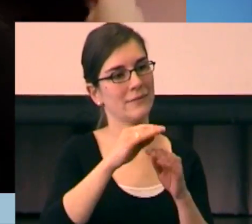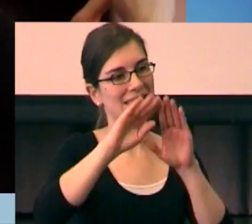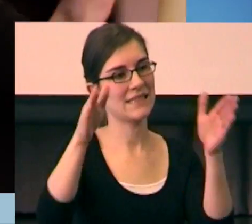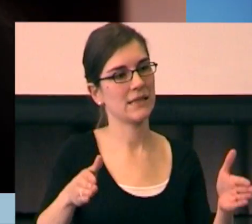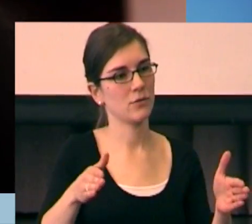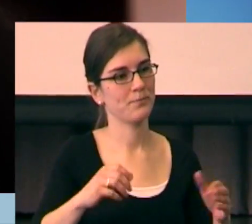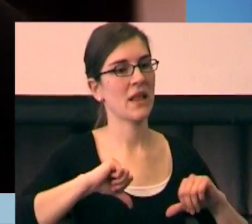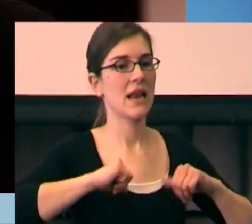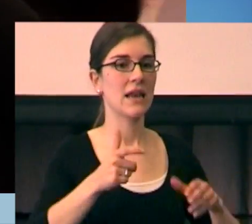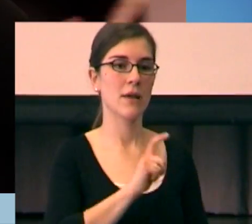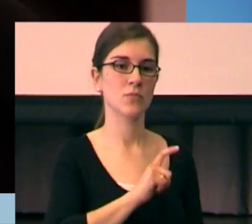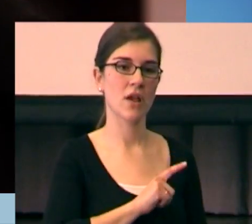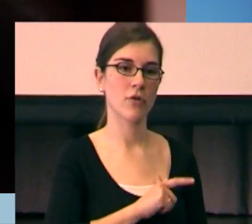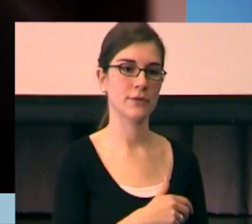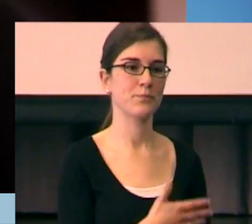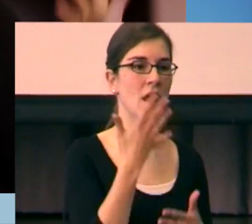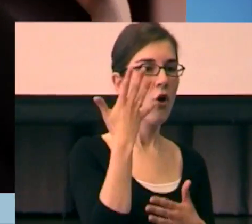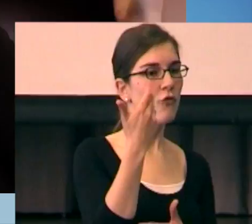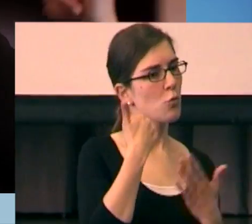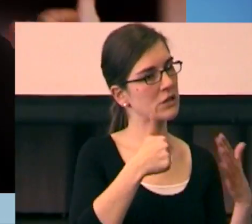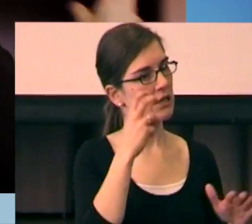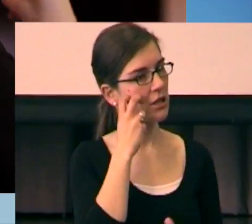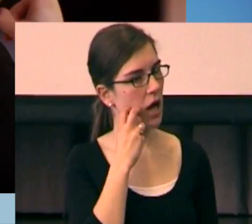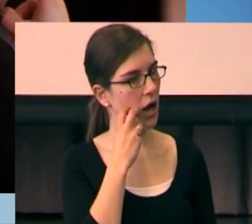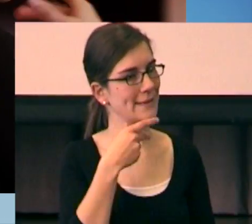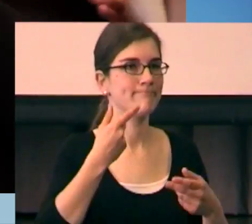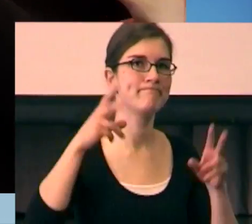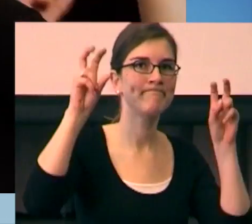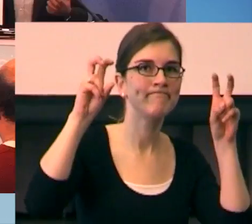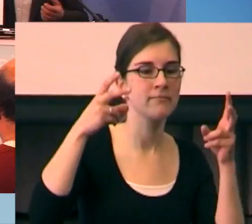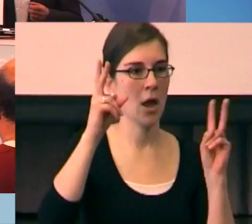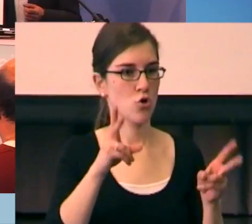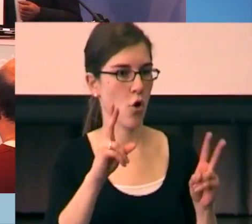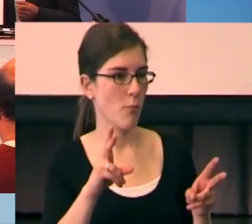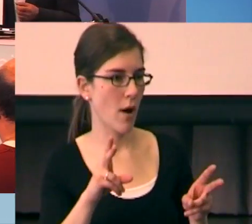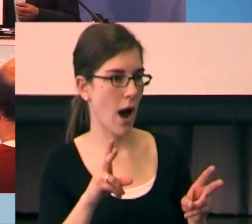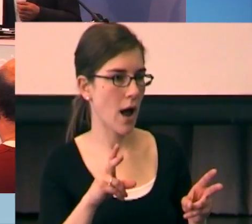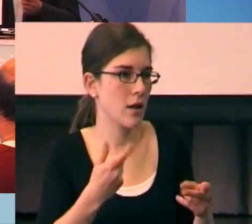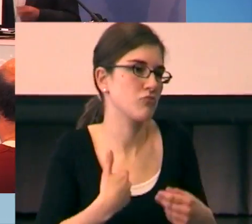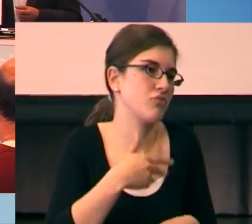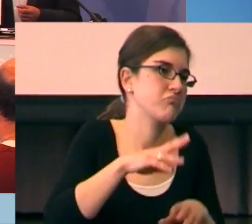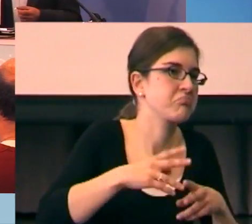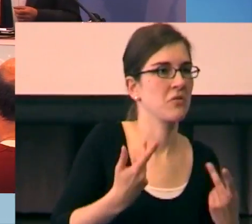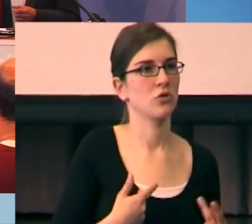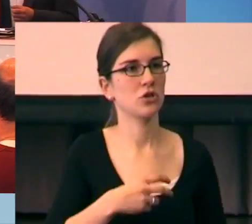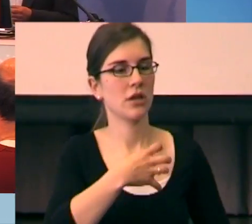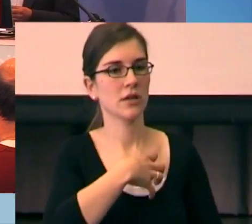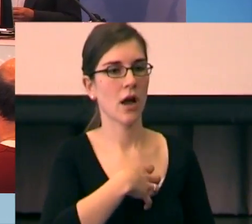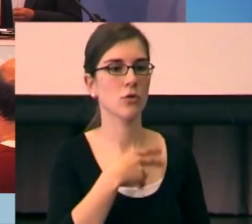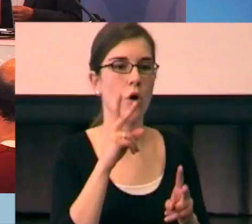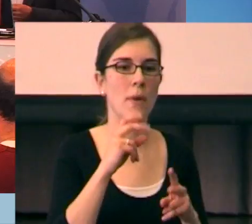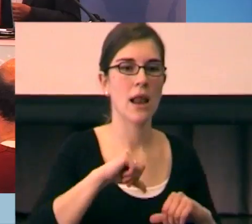Der 65-Jährige, der ganz normale, in Anführungszeichen 65-Jährige mit all seinen mehr oder weniger starken Erkrankungen, hat heutzutage eine